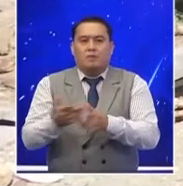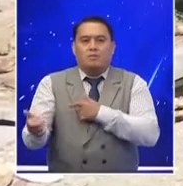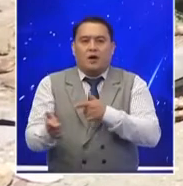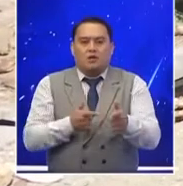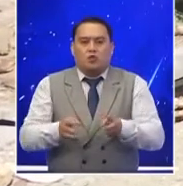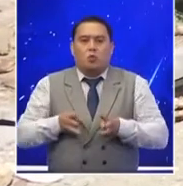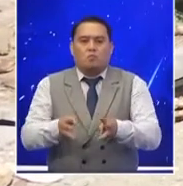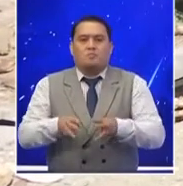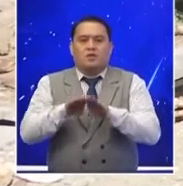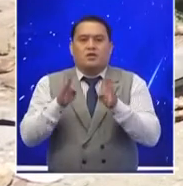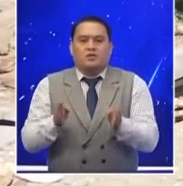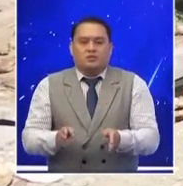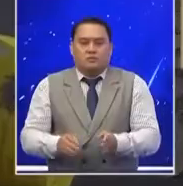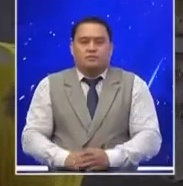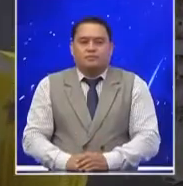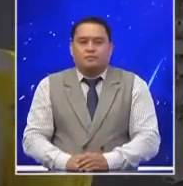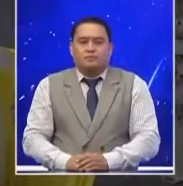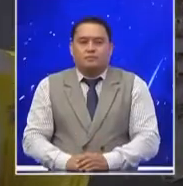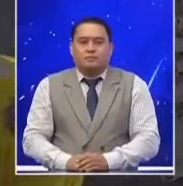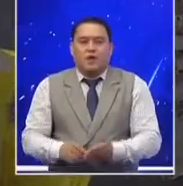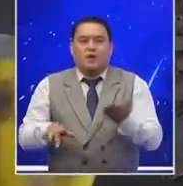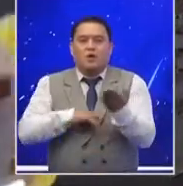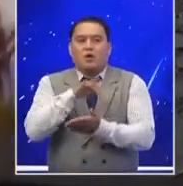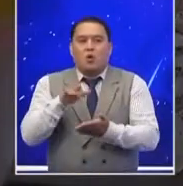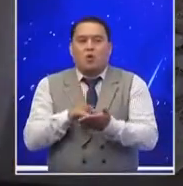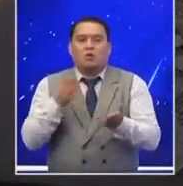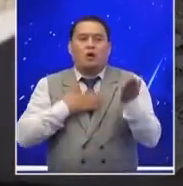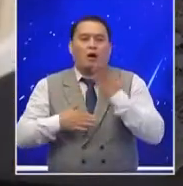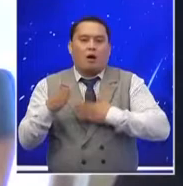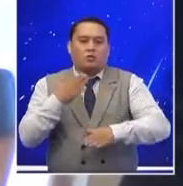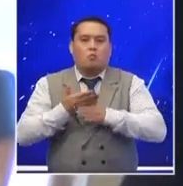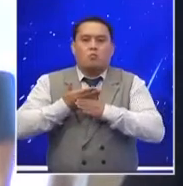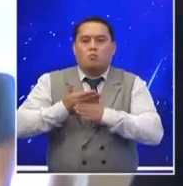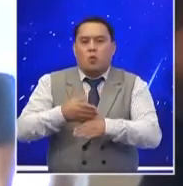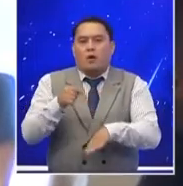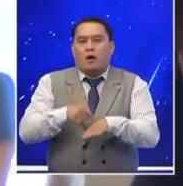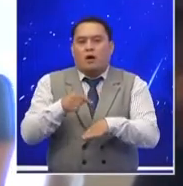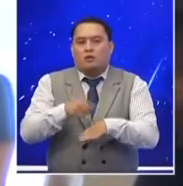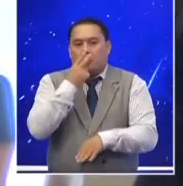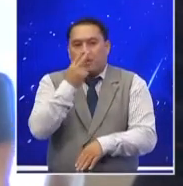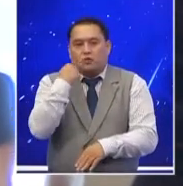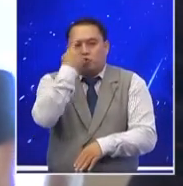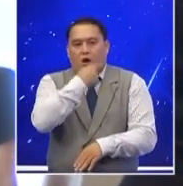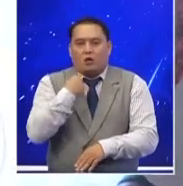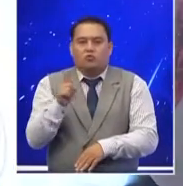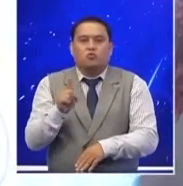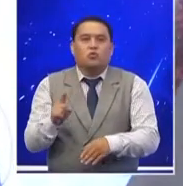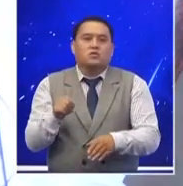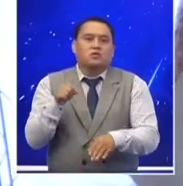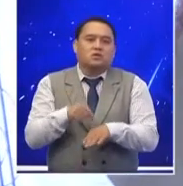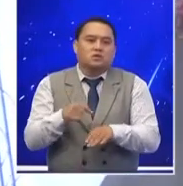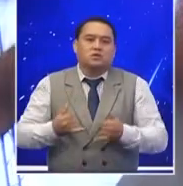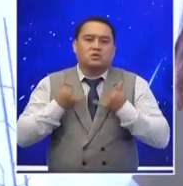подготовить печи к отопительному сезону. Жители города рады оказанной помощи. Их эмоции явственно показывают, что они ценят не только